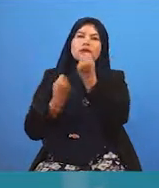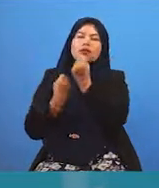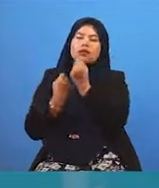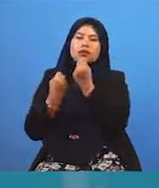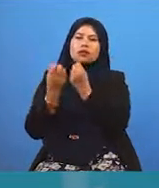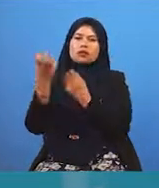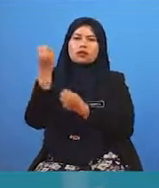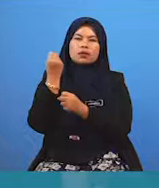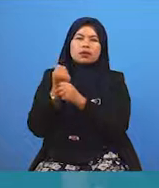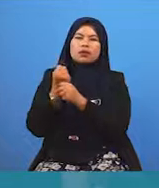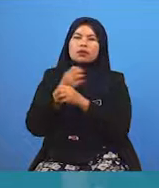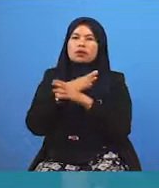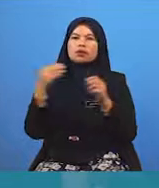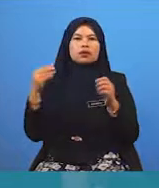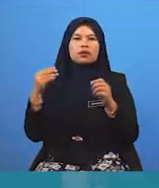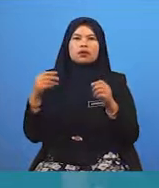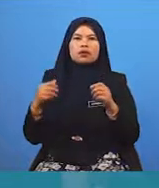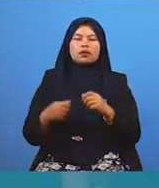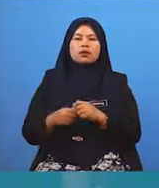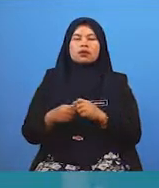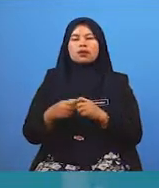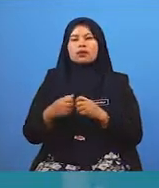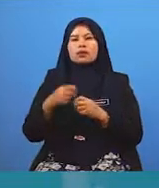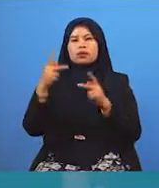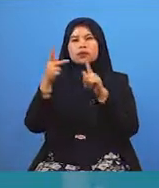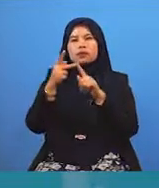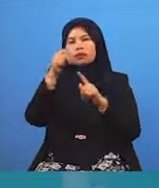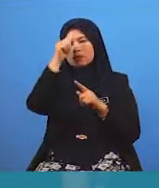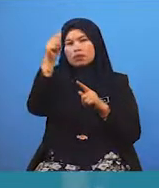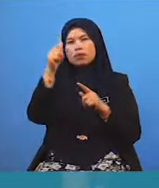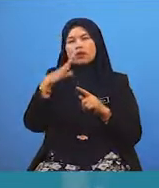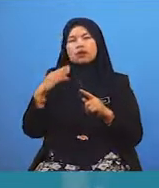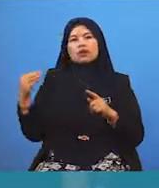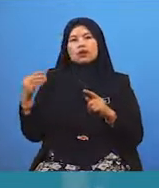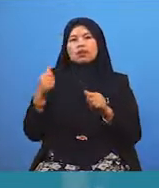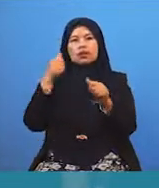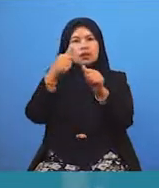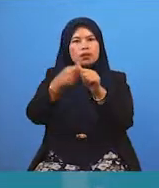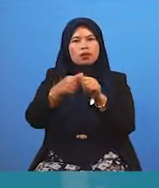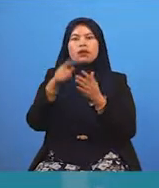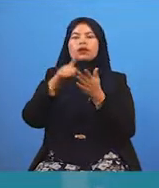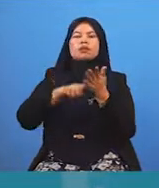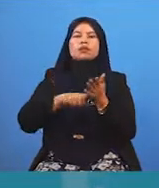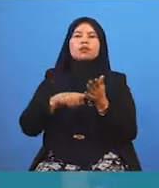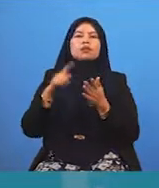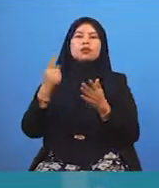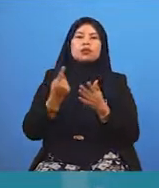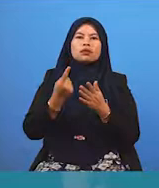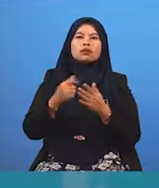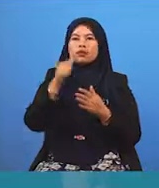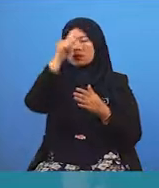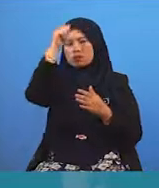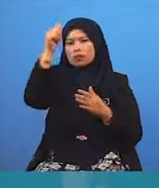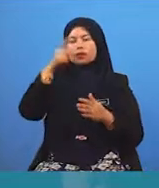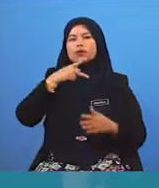menderhaka pada Allah terhadap apa yang diperintahkannya kepada mereka, dan selalu mengerjakan apa yang diperintahkan oleh